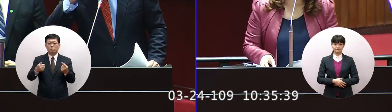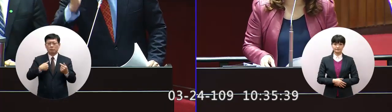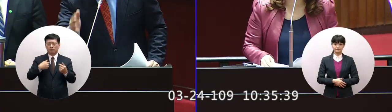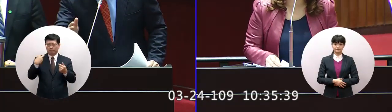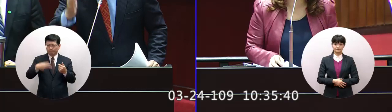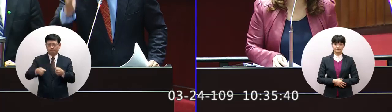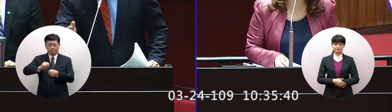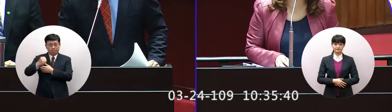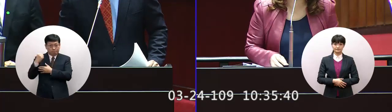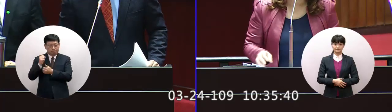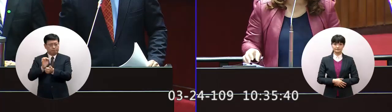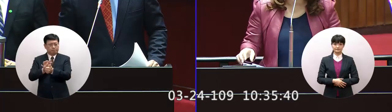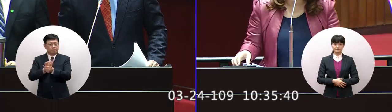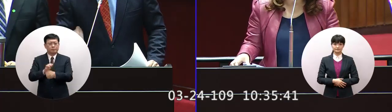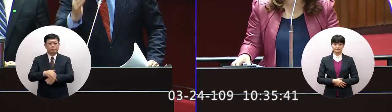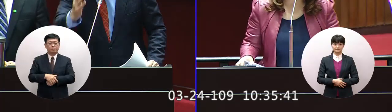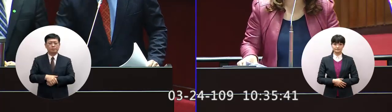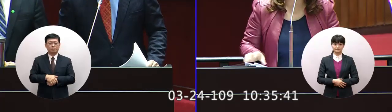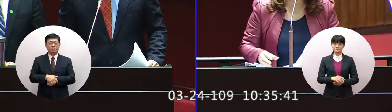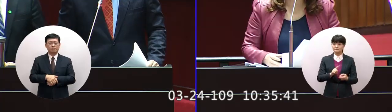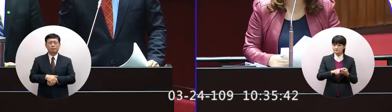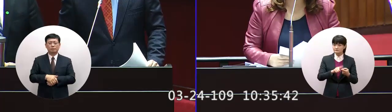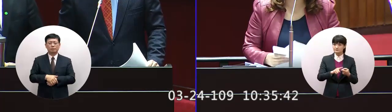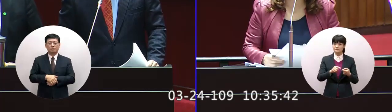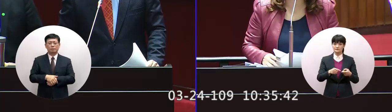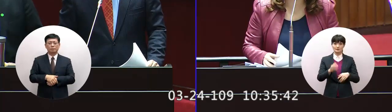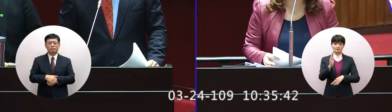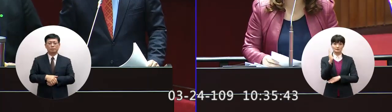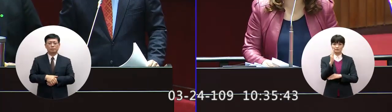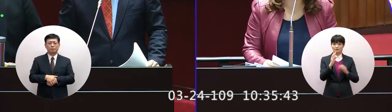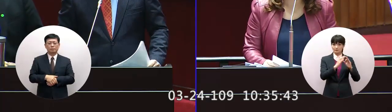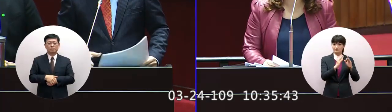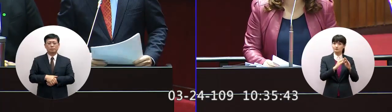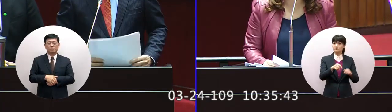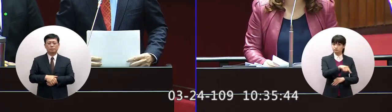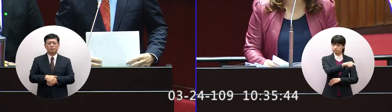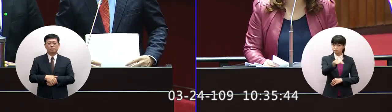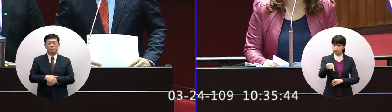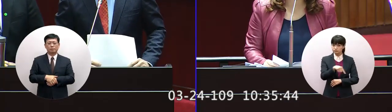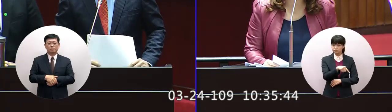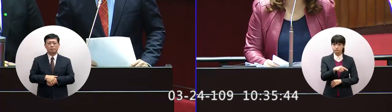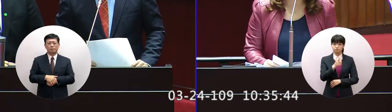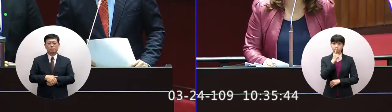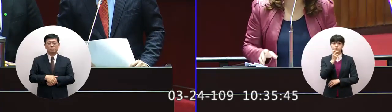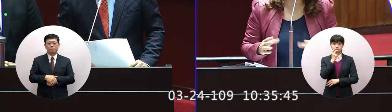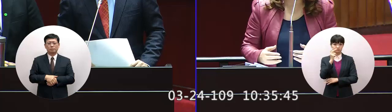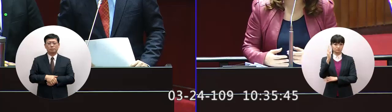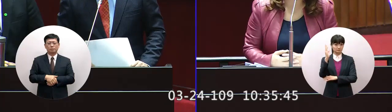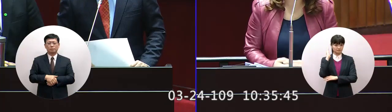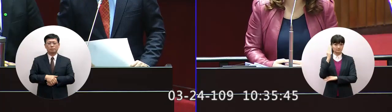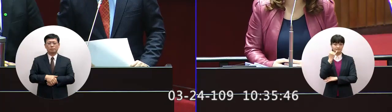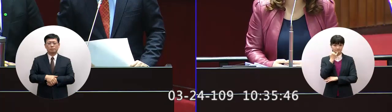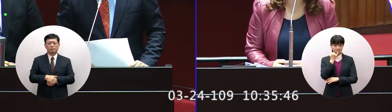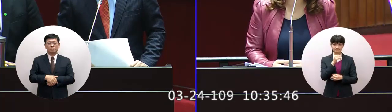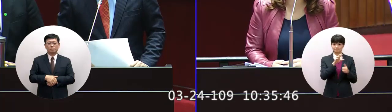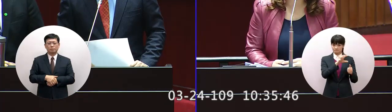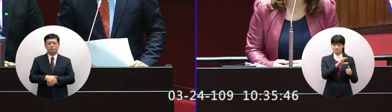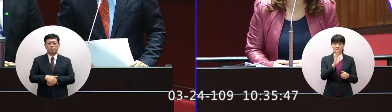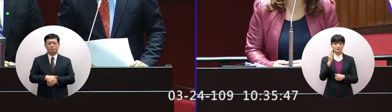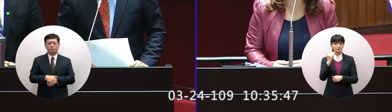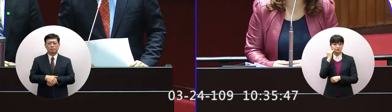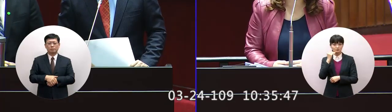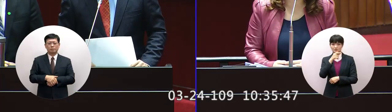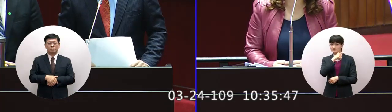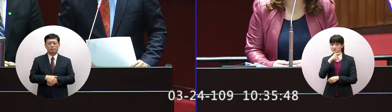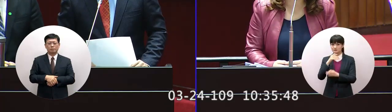们还会再加强来帮助他们。 对，那光谷银行的部分，可能我们这部分中央可以来做一些要求，可是，在民营